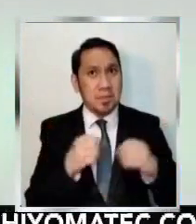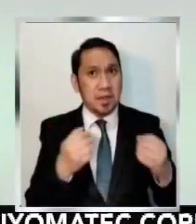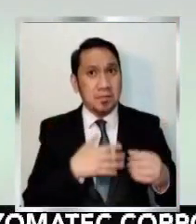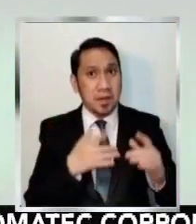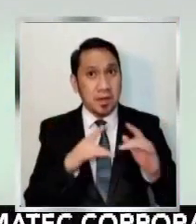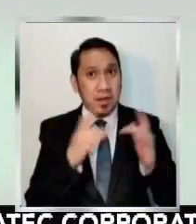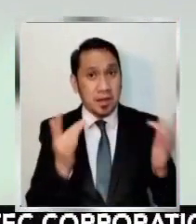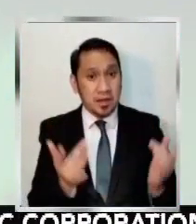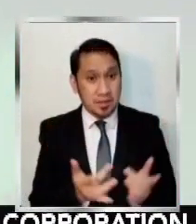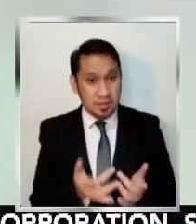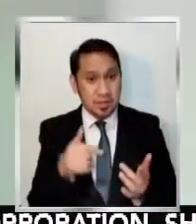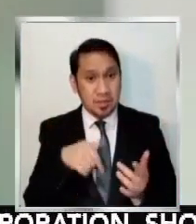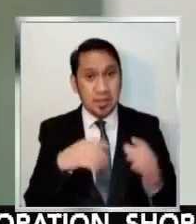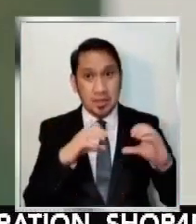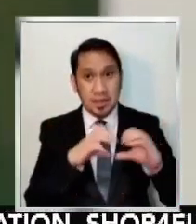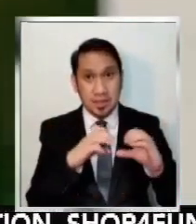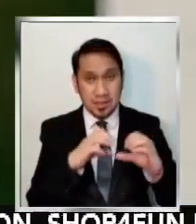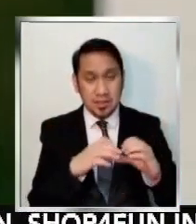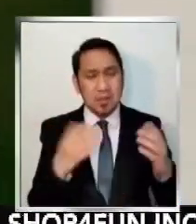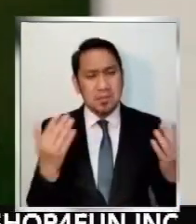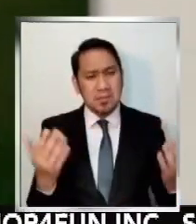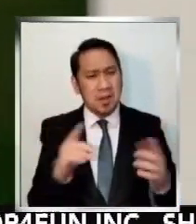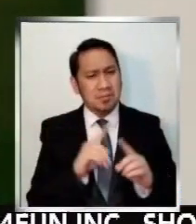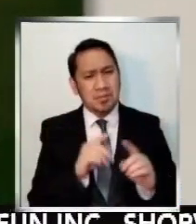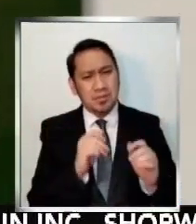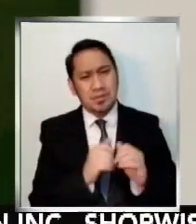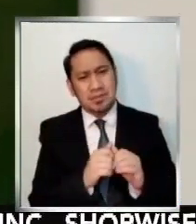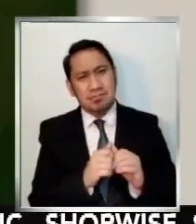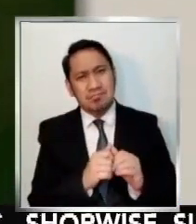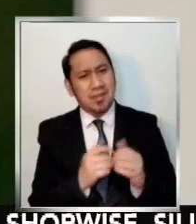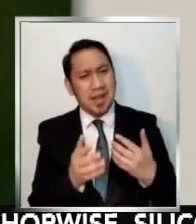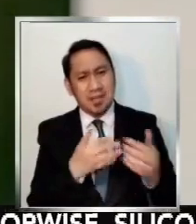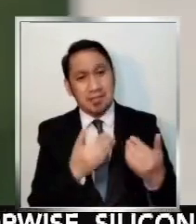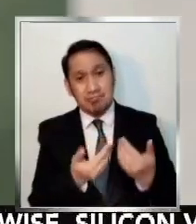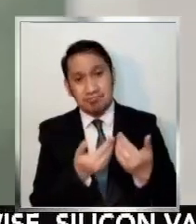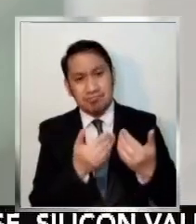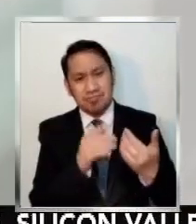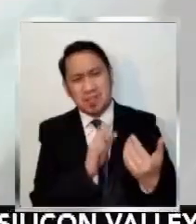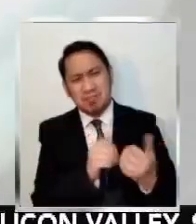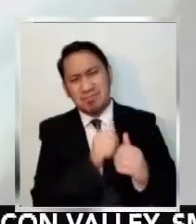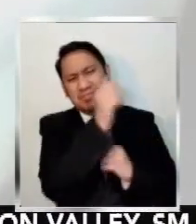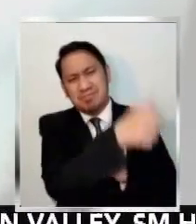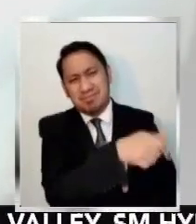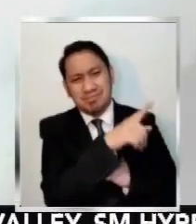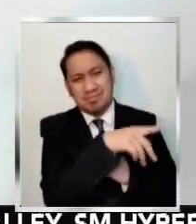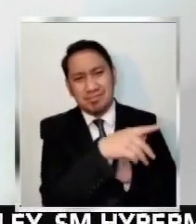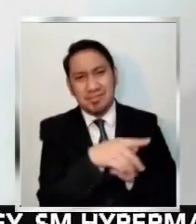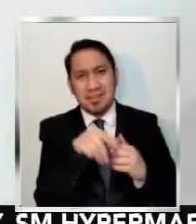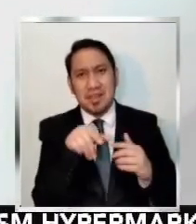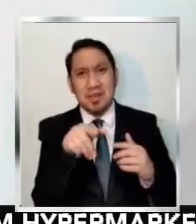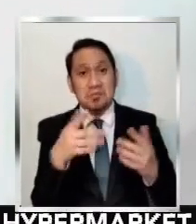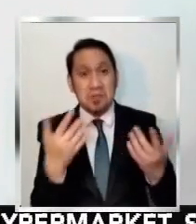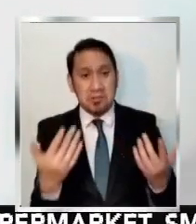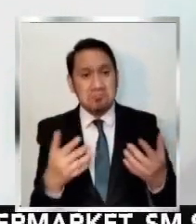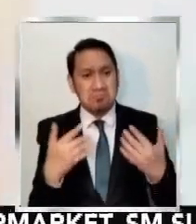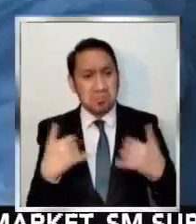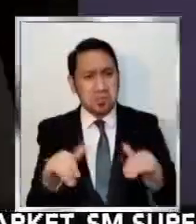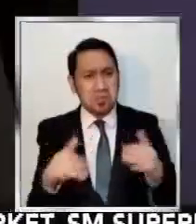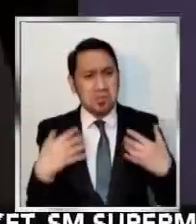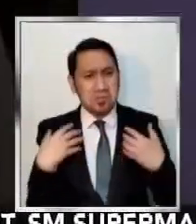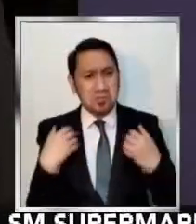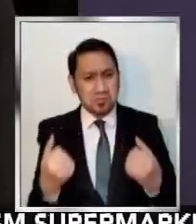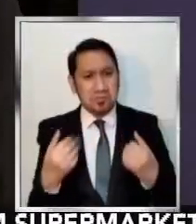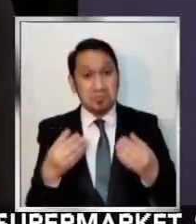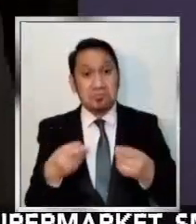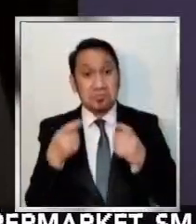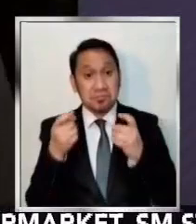kahit nag-LDR for a while, going strong ang dalawa at nakapagbigay pangaraw si Khalil ng gift for their 6th anniversary.